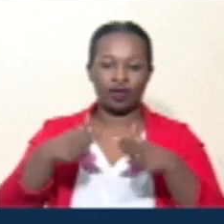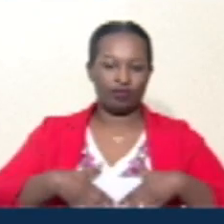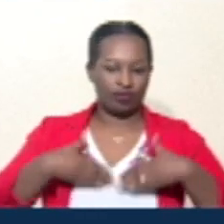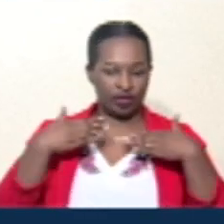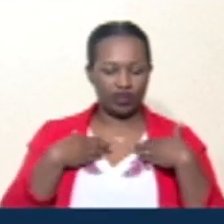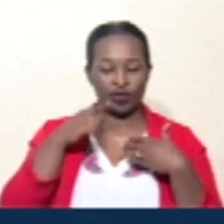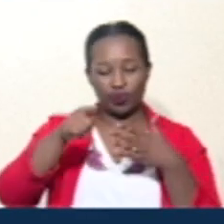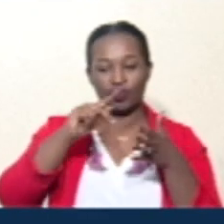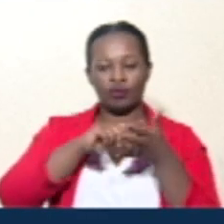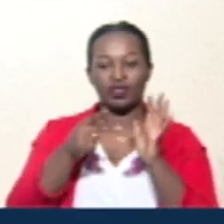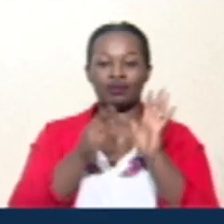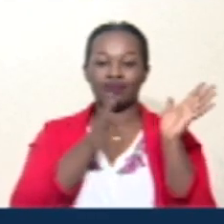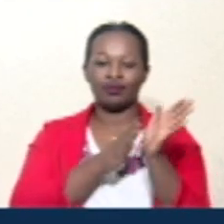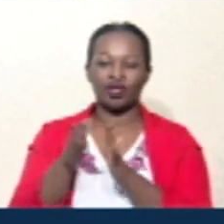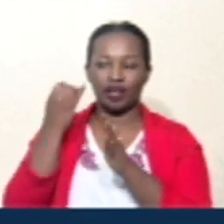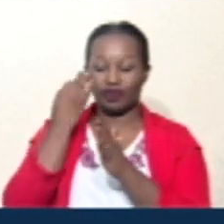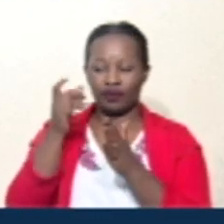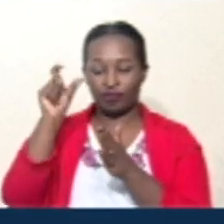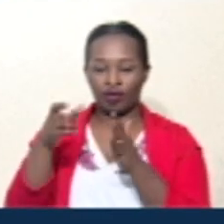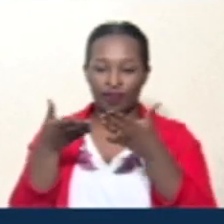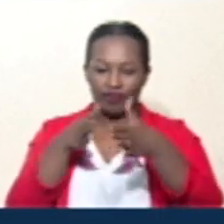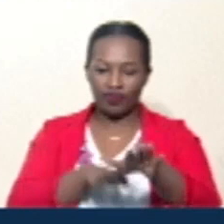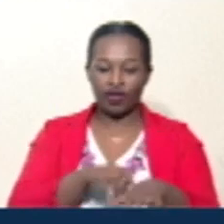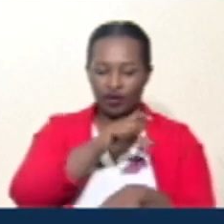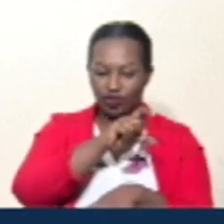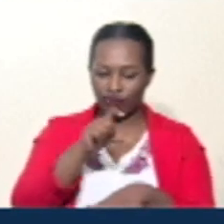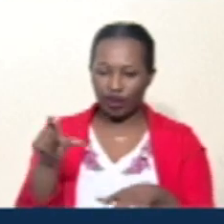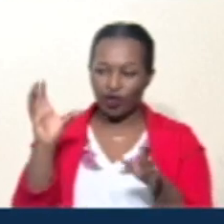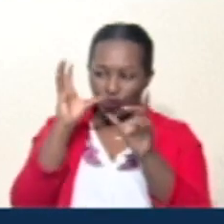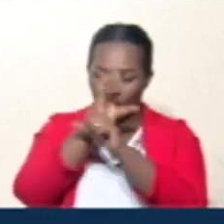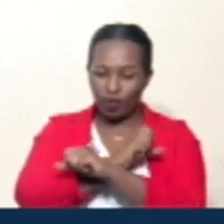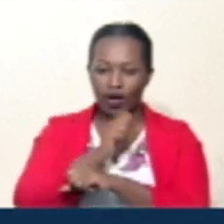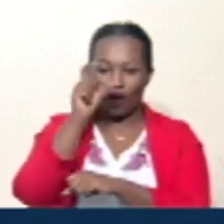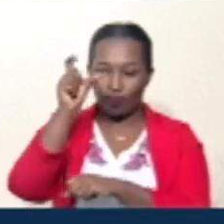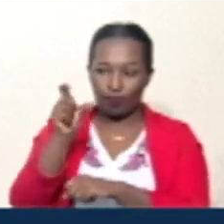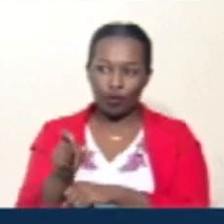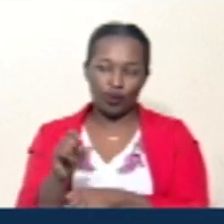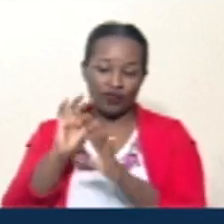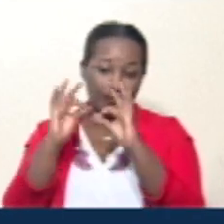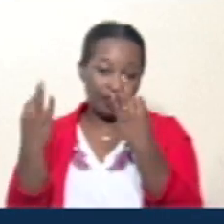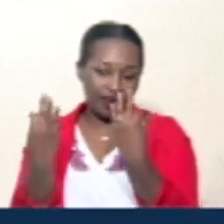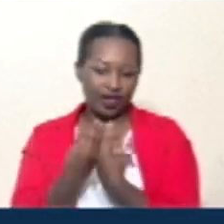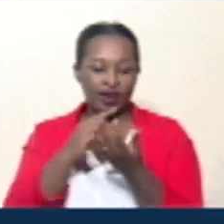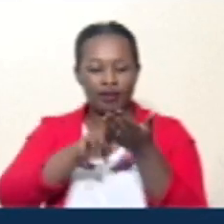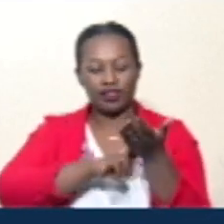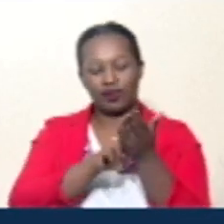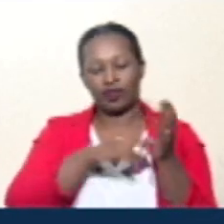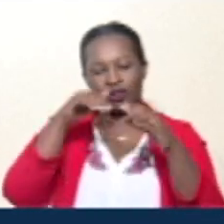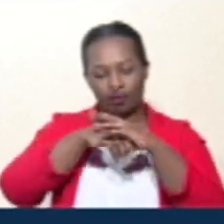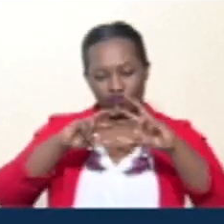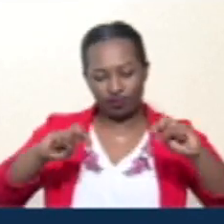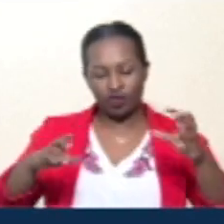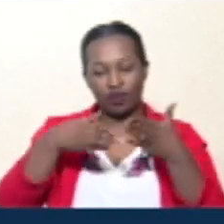kandi uteganya ko umurambo uzamara icyumweru utarabona bene wo uzajya ukoreshwa mu buryo bw'ubushakashatsi cyane cyane muri